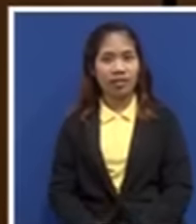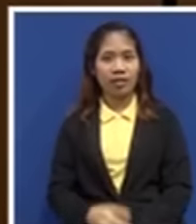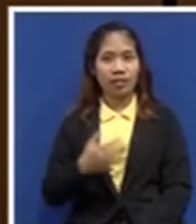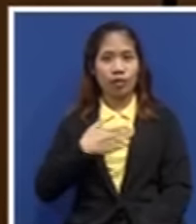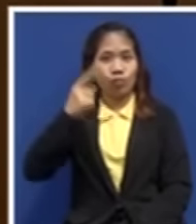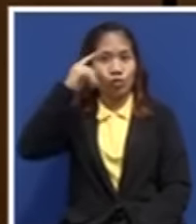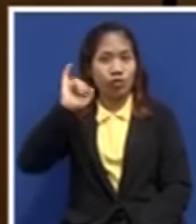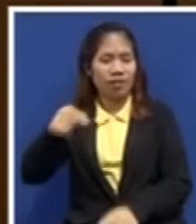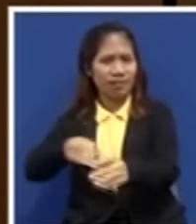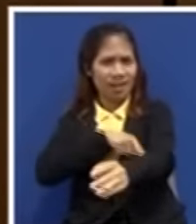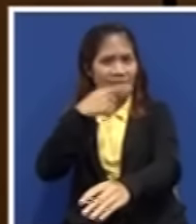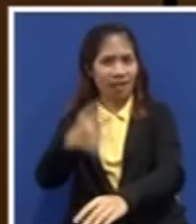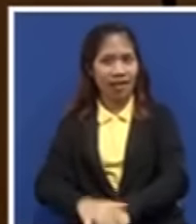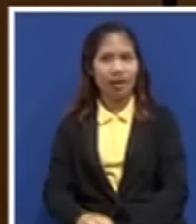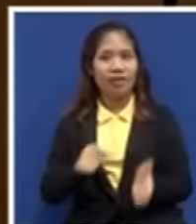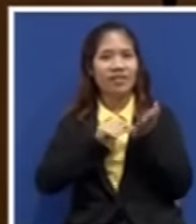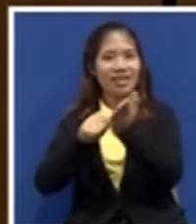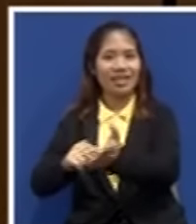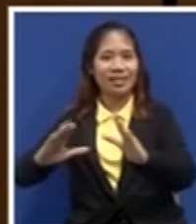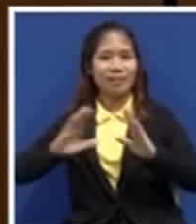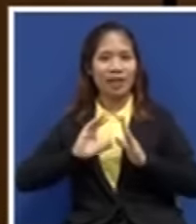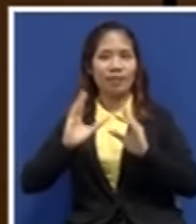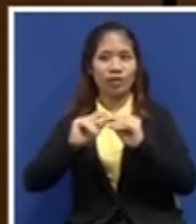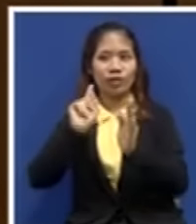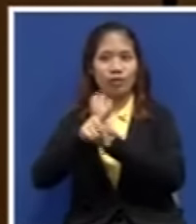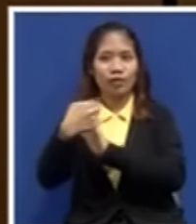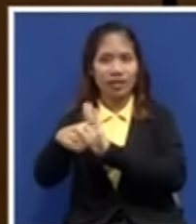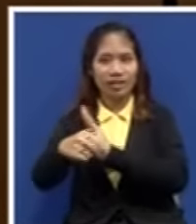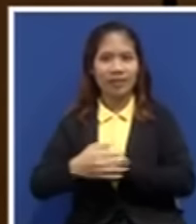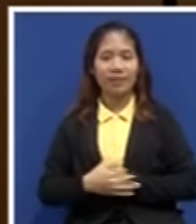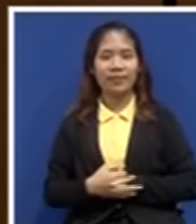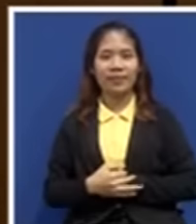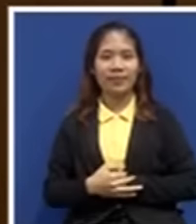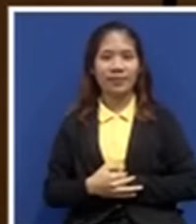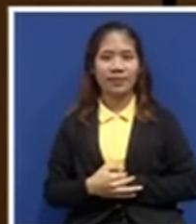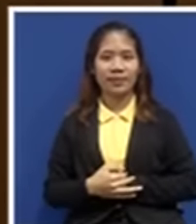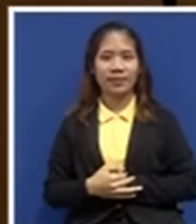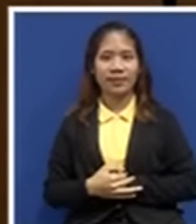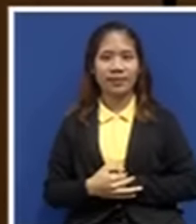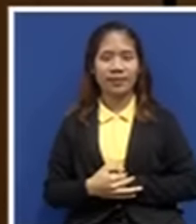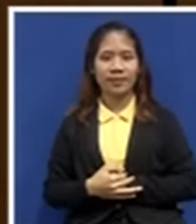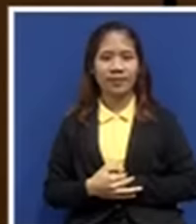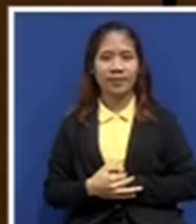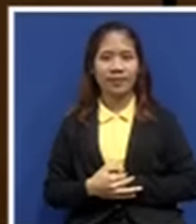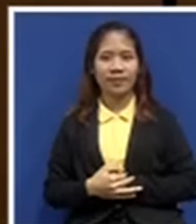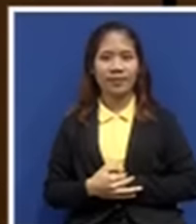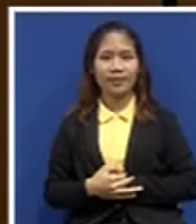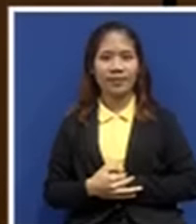จักกับท่านมานานแล้วนะครับ ขอเสนอพักการประชุม10นาทีครับ แต่งงานก็วันเดียวกัน สมรสประธานมาด้วย